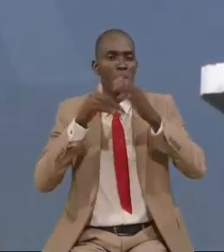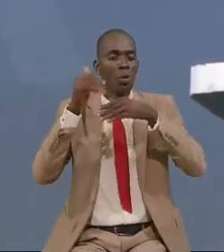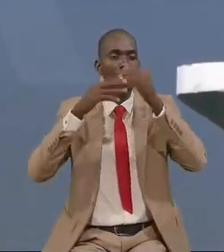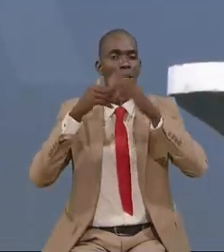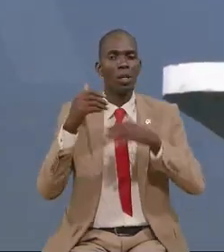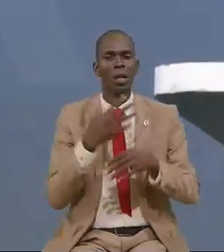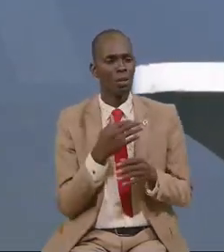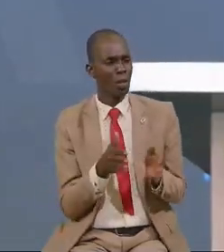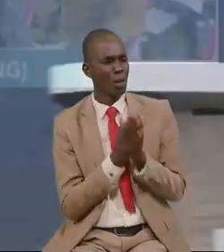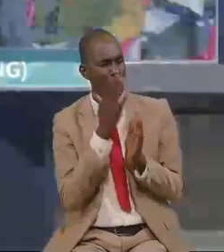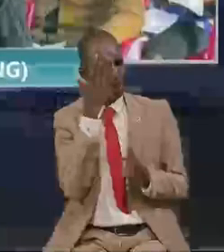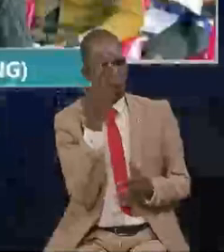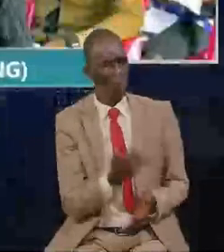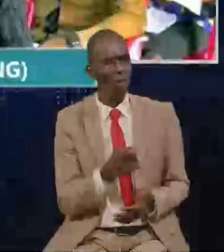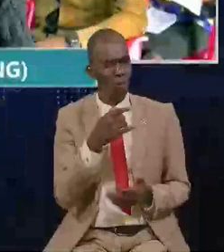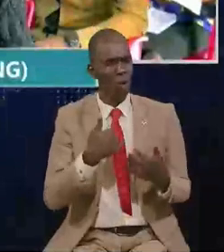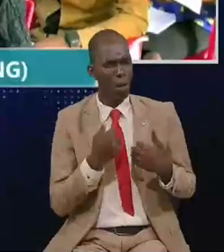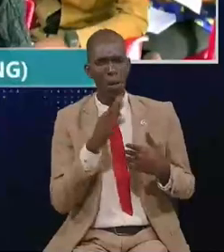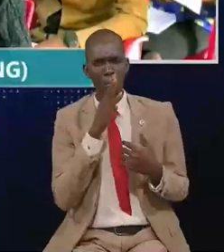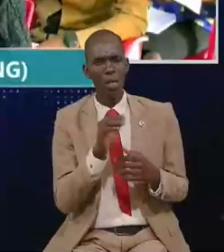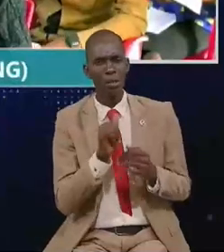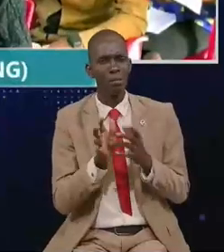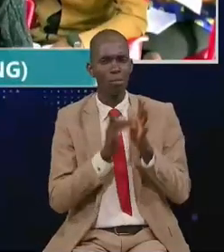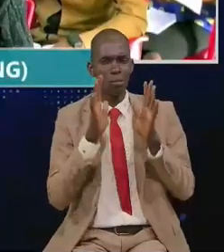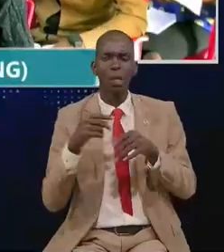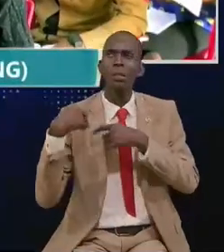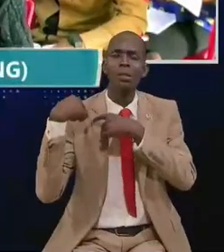dois demander pourquoi. Tu es chrétien depuis toutes ces années.